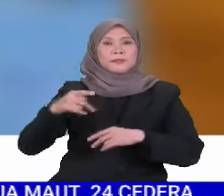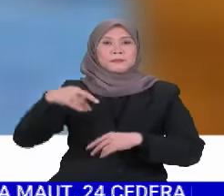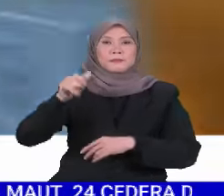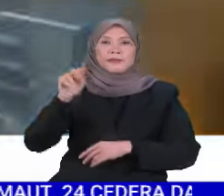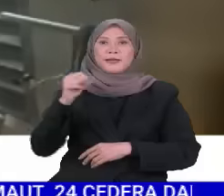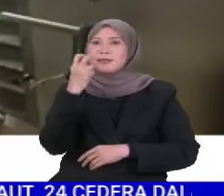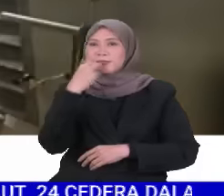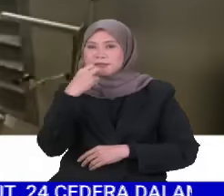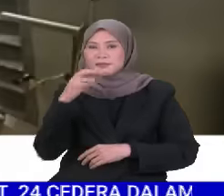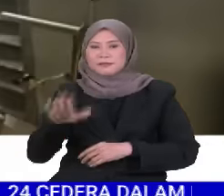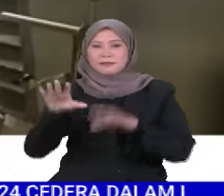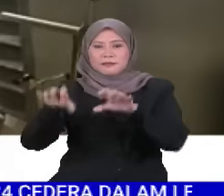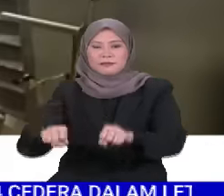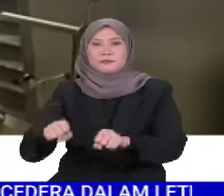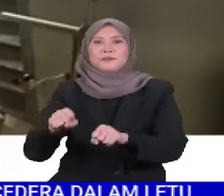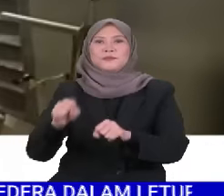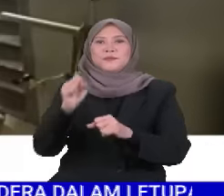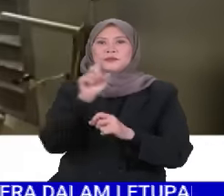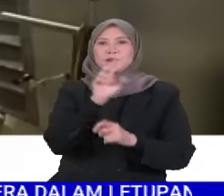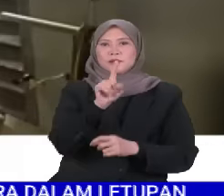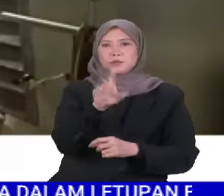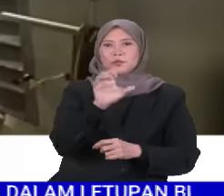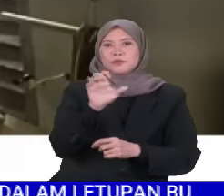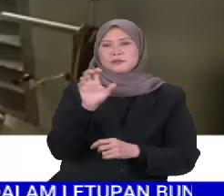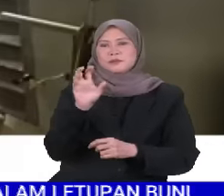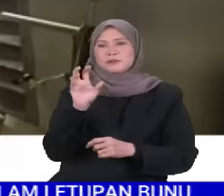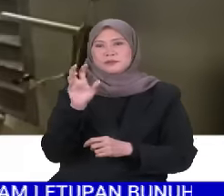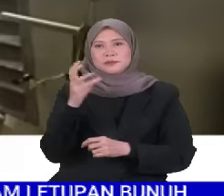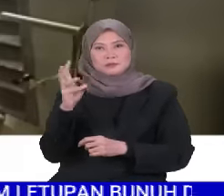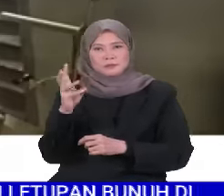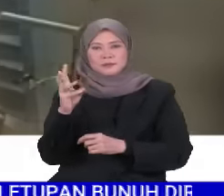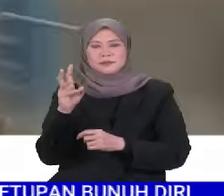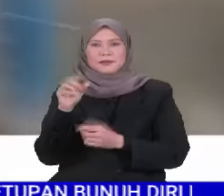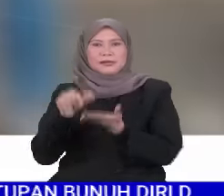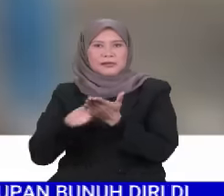10 suara lelaki ditahan dan 113 perpuluhan 7500